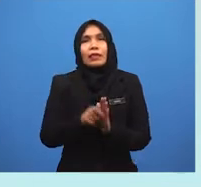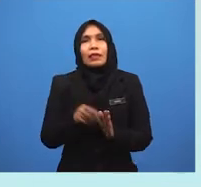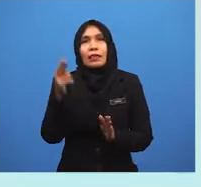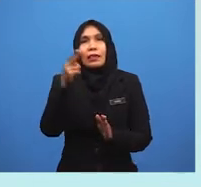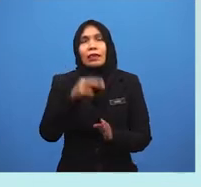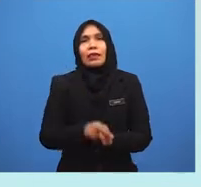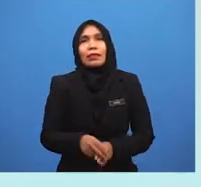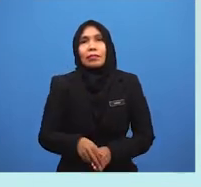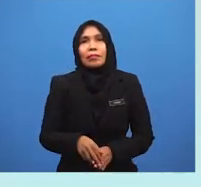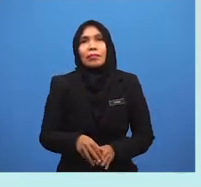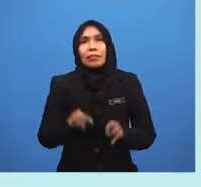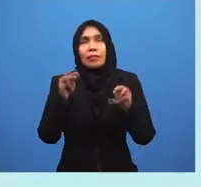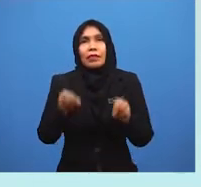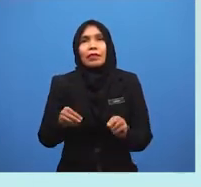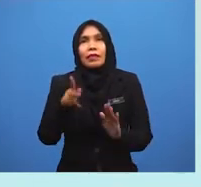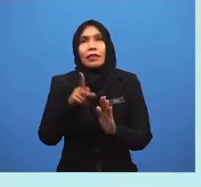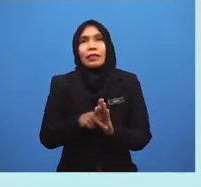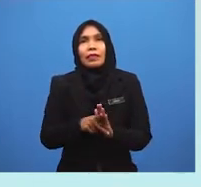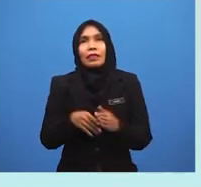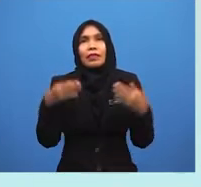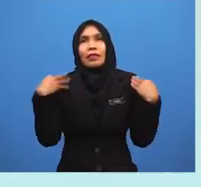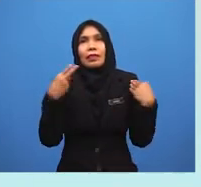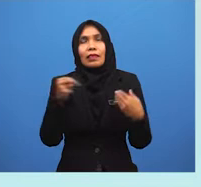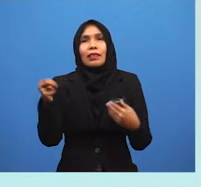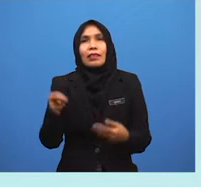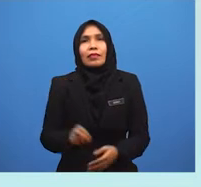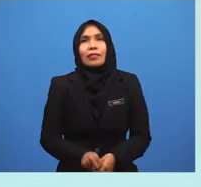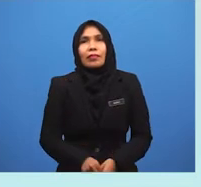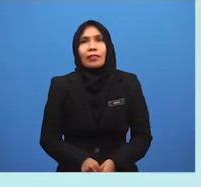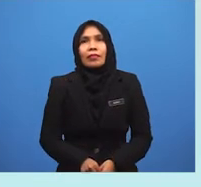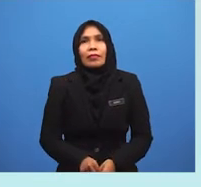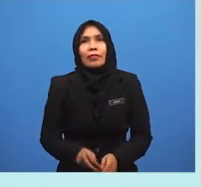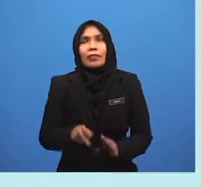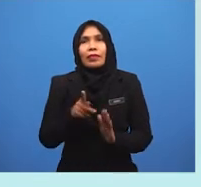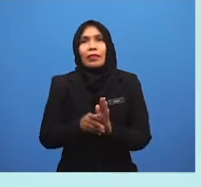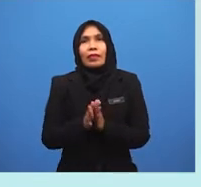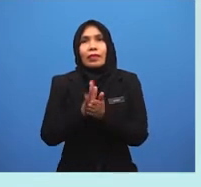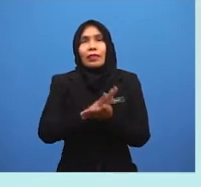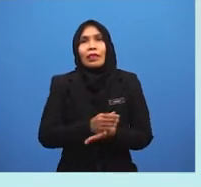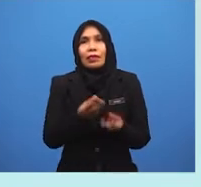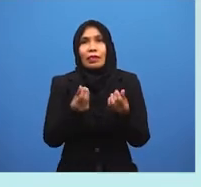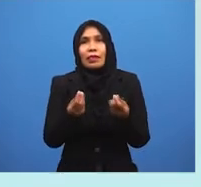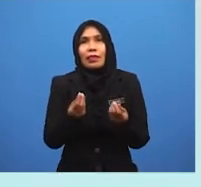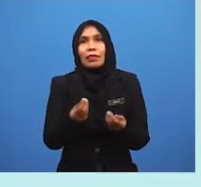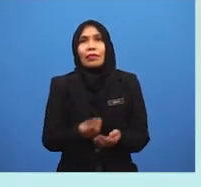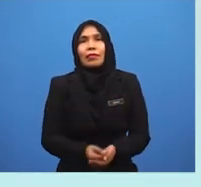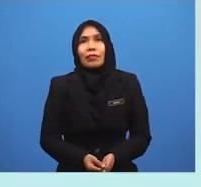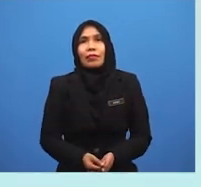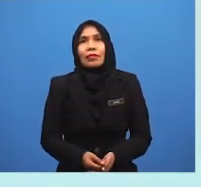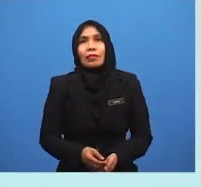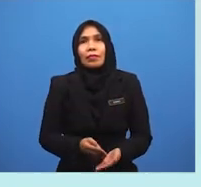tanah runtuh di Kampung Meriah memberikan bantuan dengan hati yang